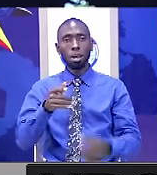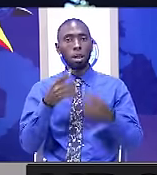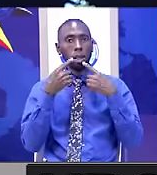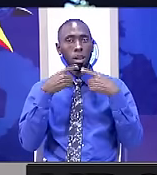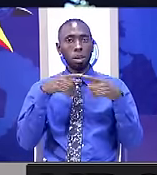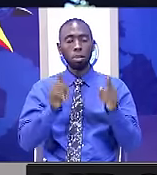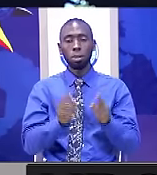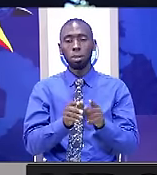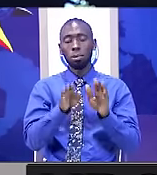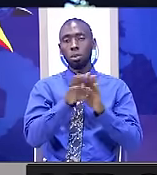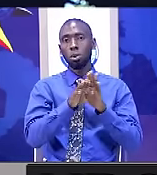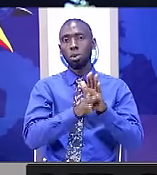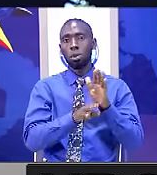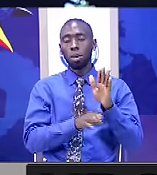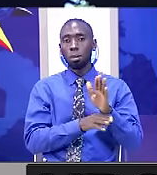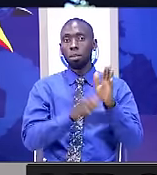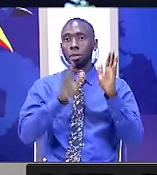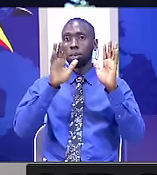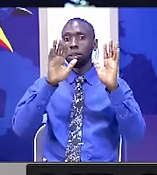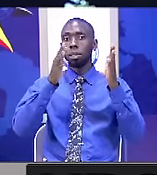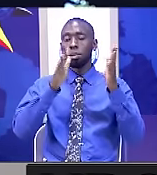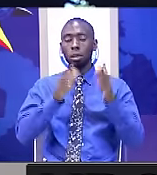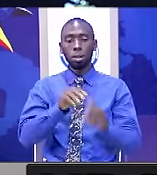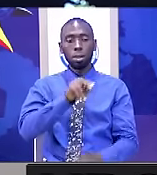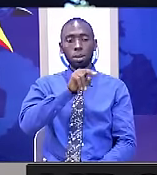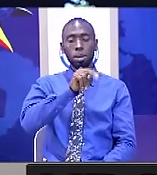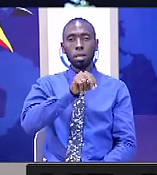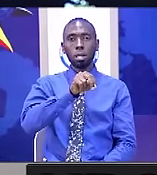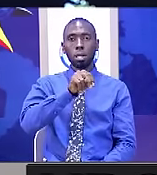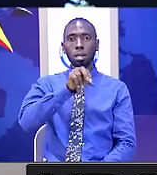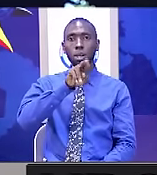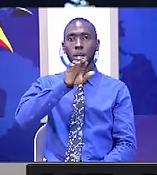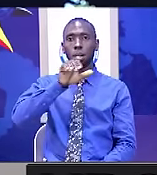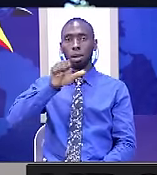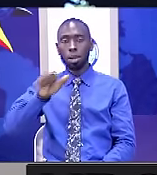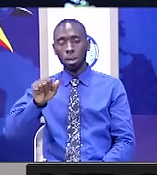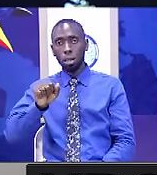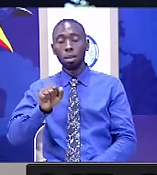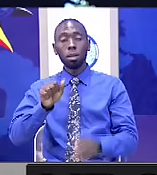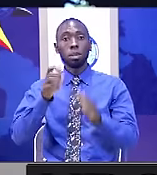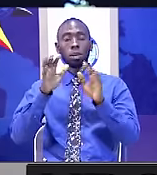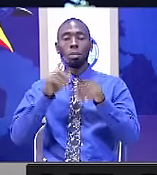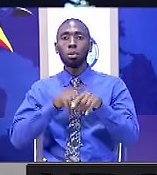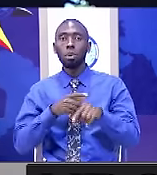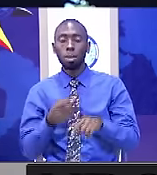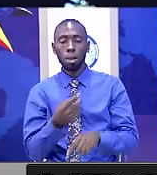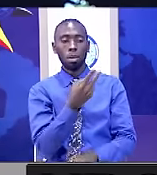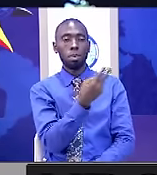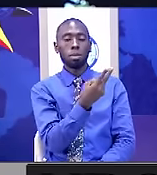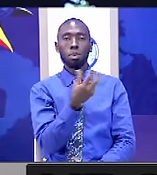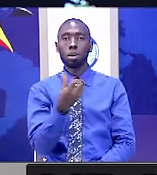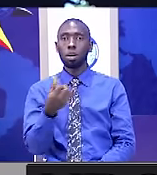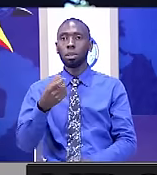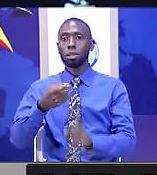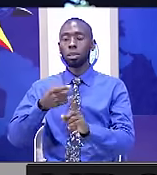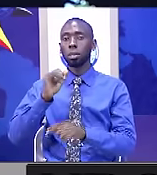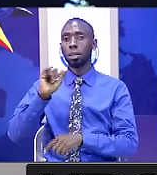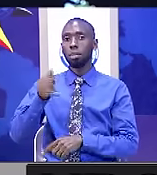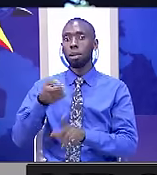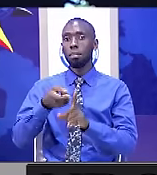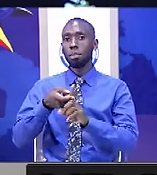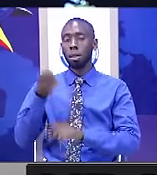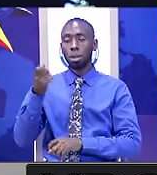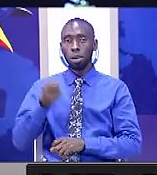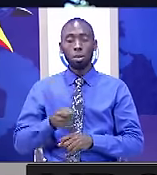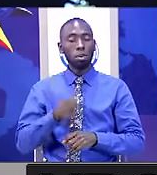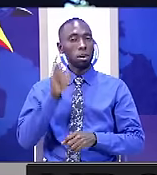ezo kujaguza olunaku lwa NRA NRM olukuzibwa bulinge ennaku z'omwezi 26 January okujjukira